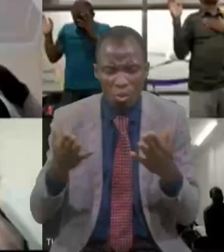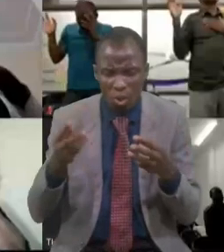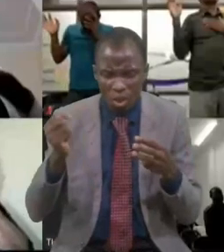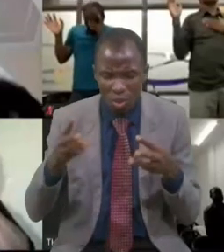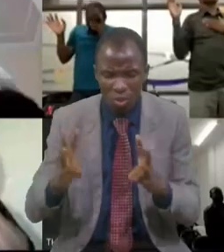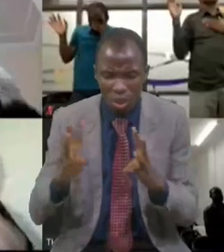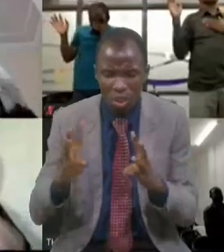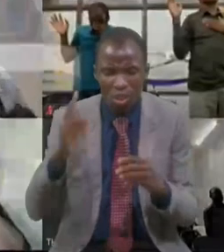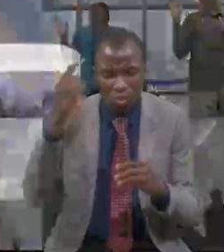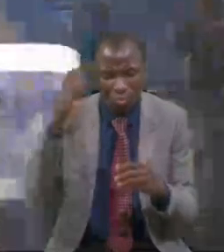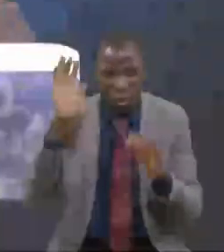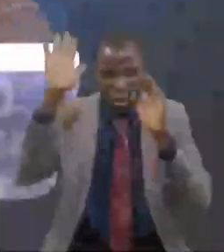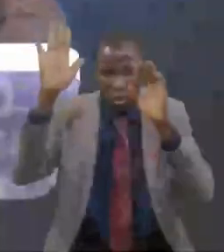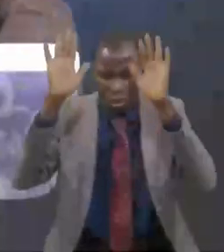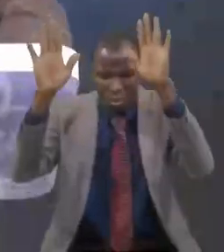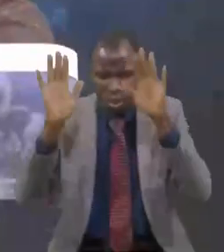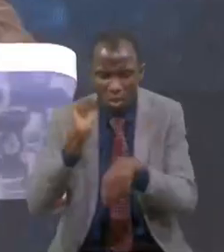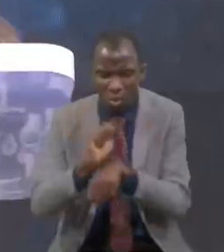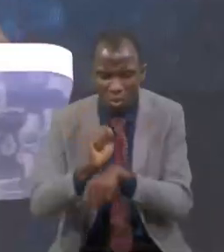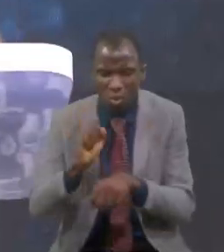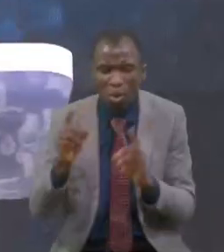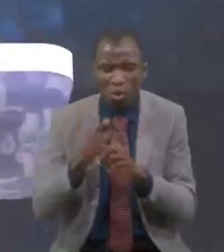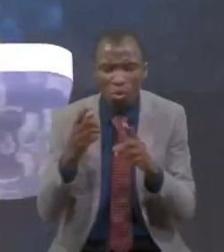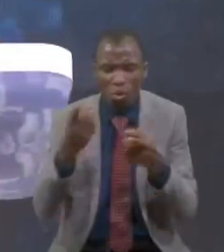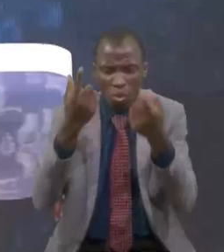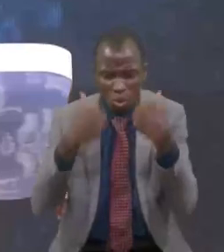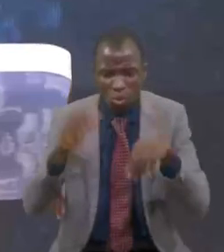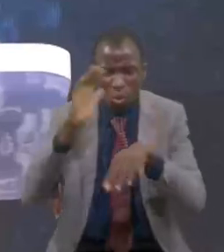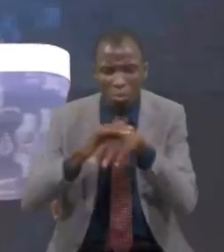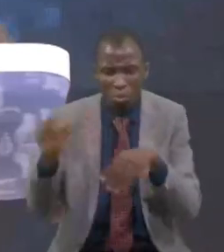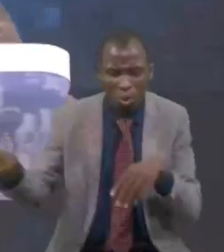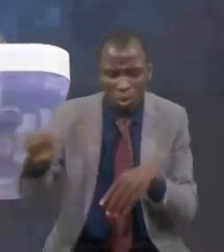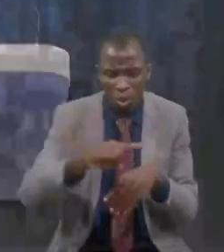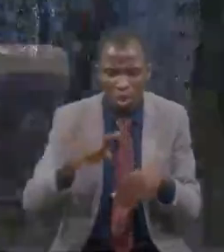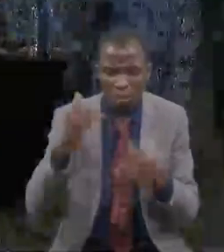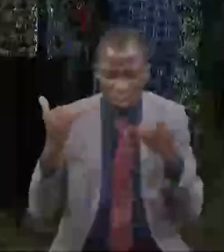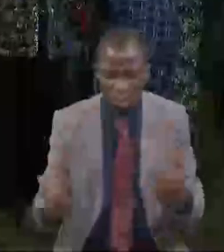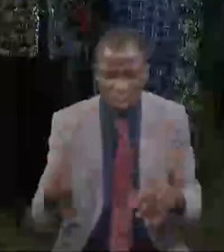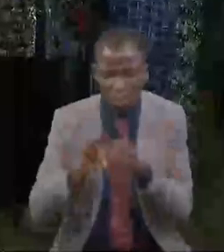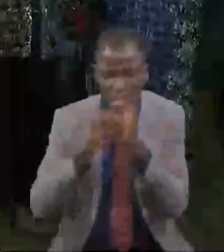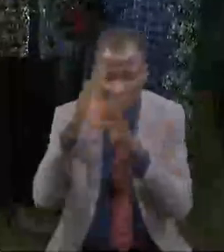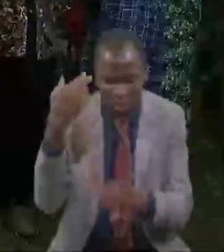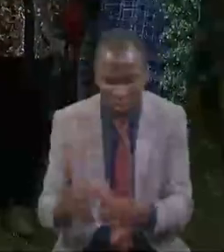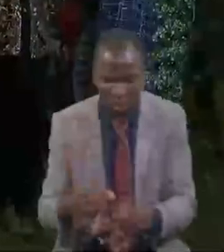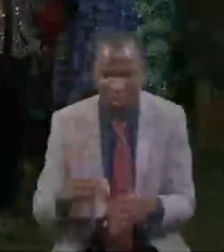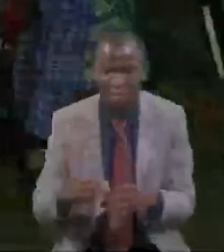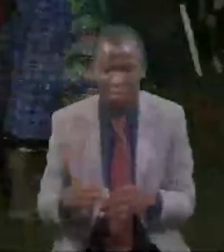ouvre la voix pour que ton miracle atterrisse sur tous au nom de